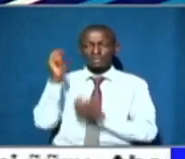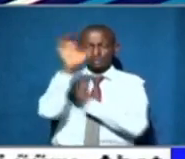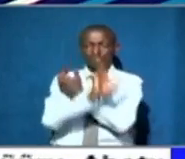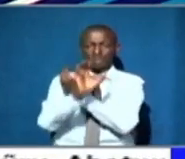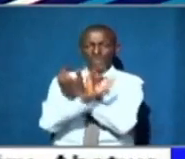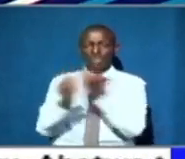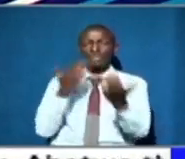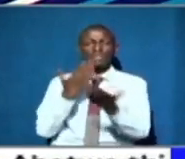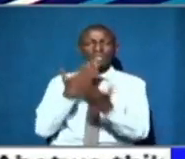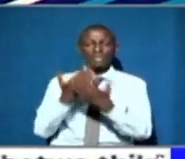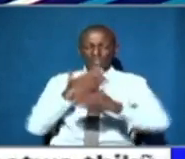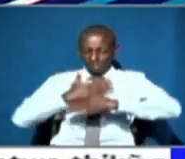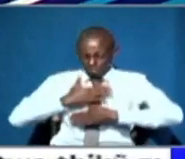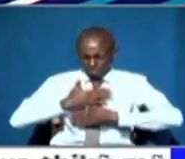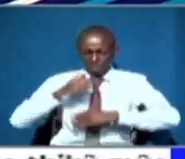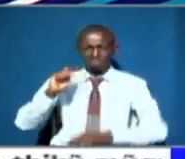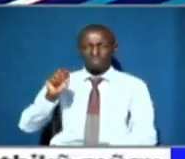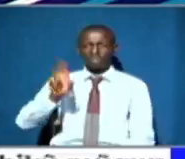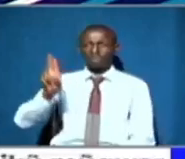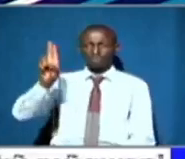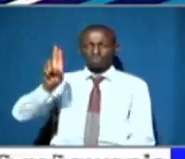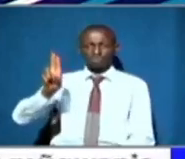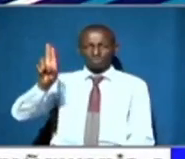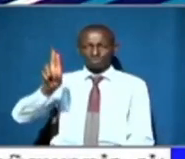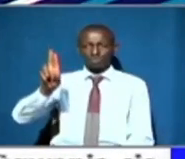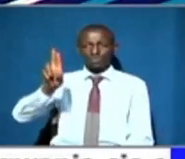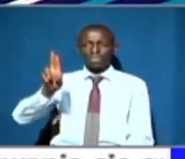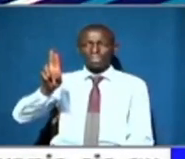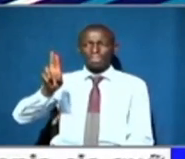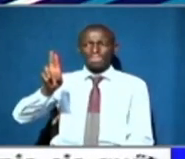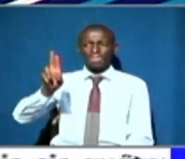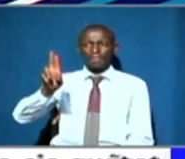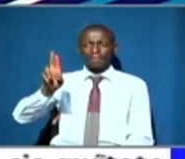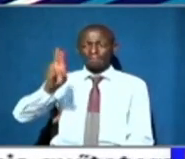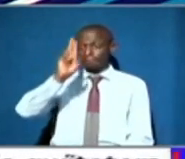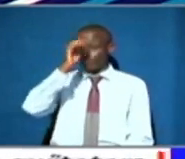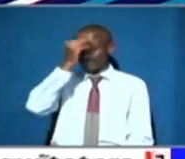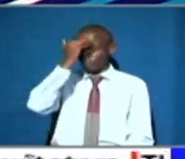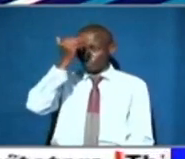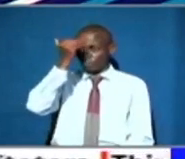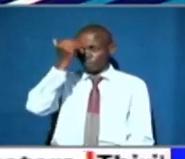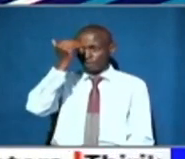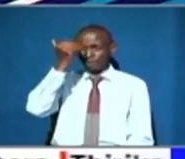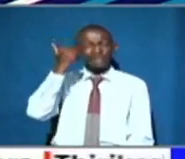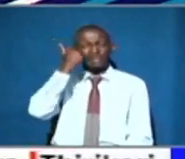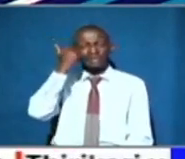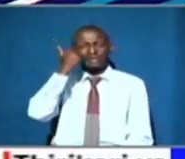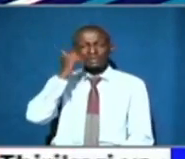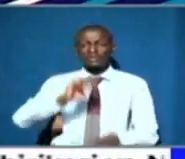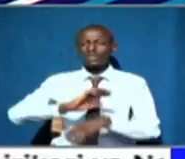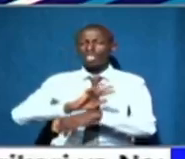muthamaki his excellency president Uhuru Muigai Kenyatta todo wako gakuya murimo wa